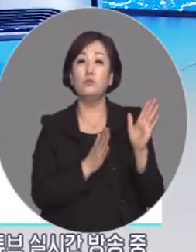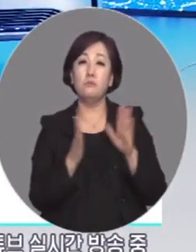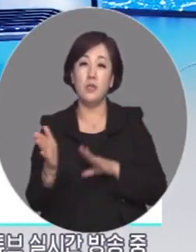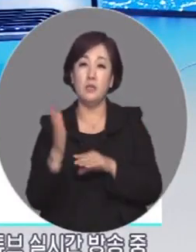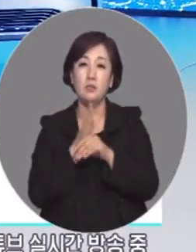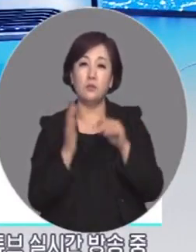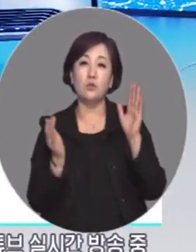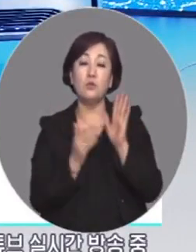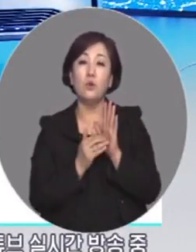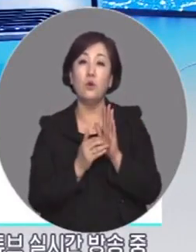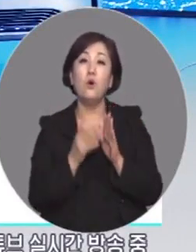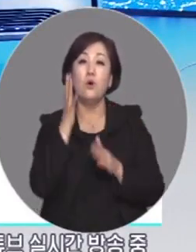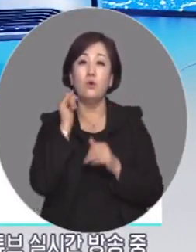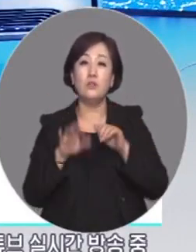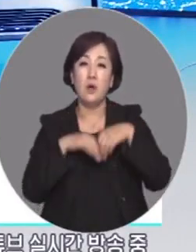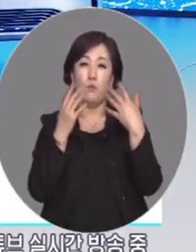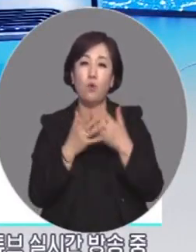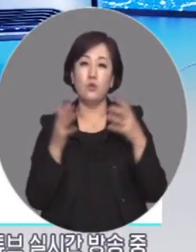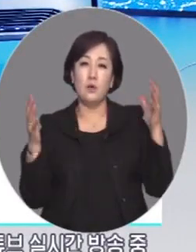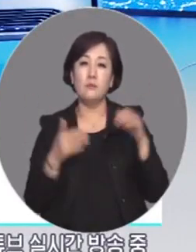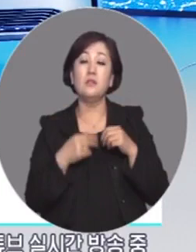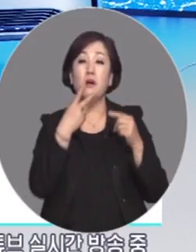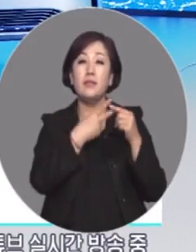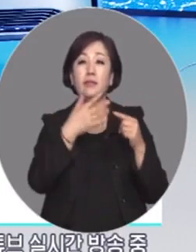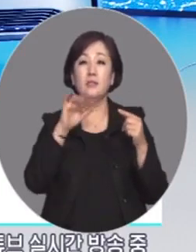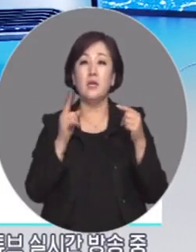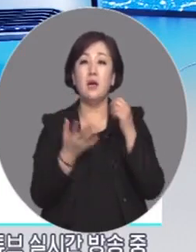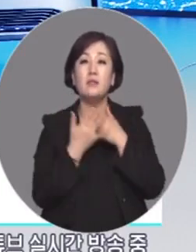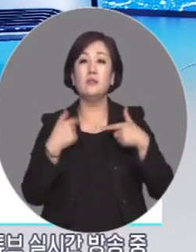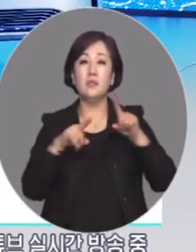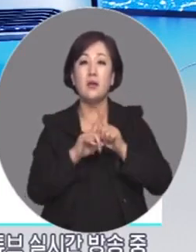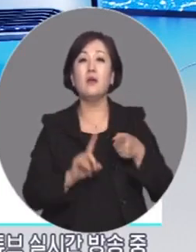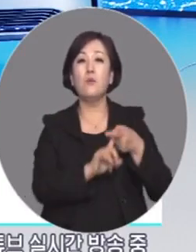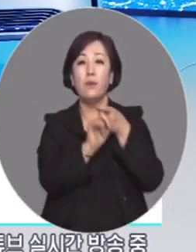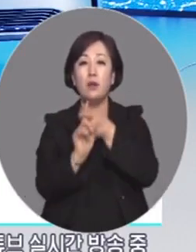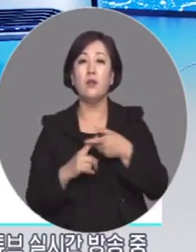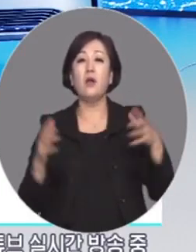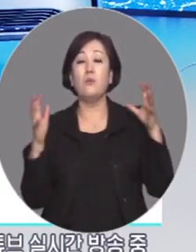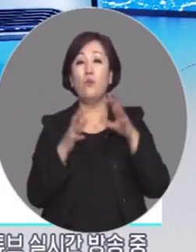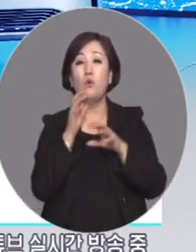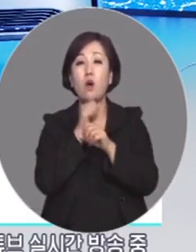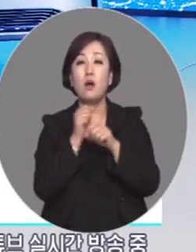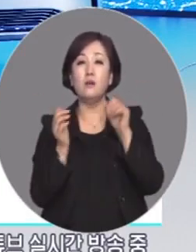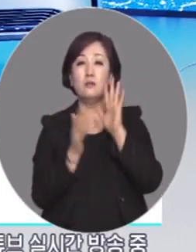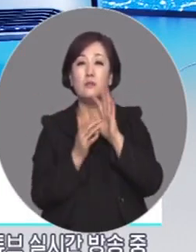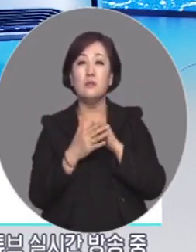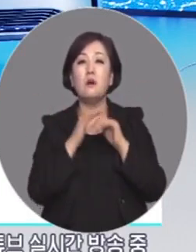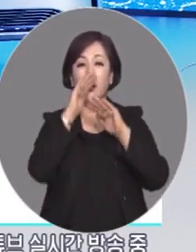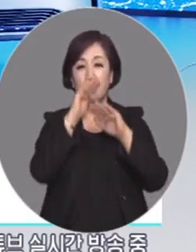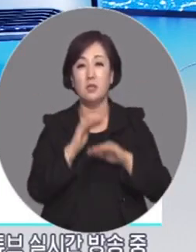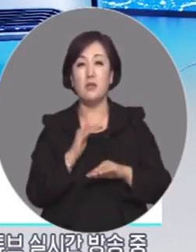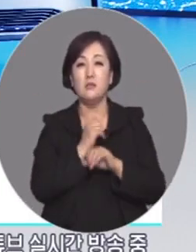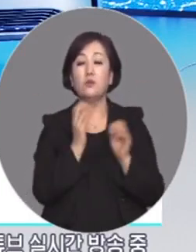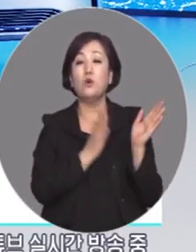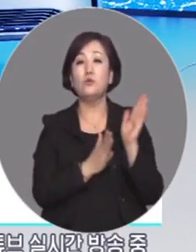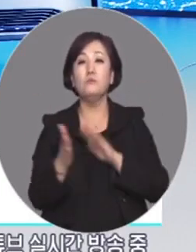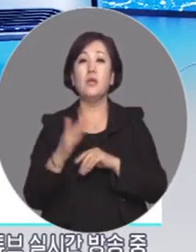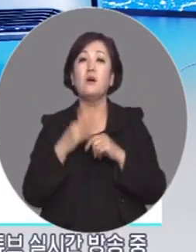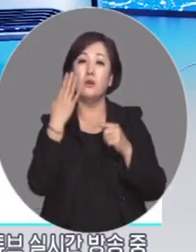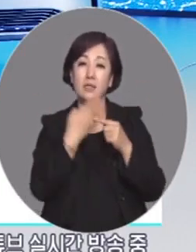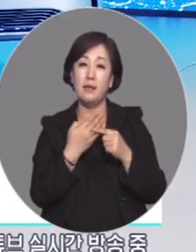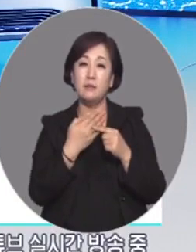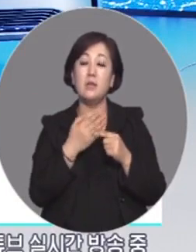있습니다. 울산 전체를 2차 전지 밸리로 묶어 체계적으로 육성하면서 4차 산업혁명 시대를